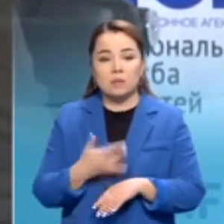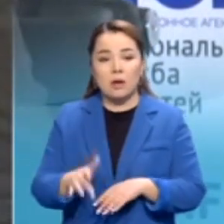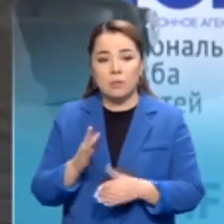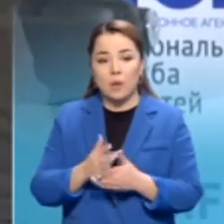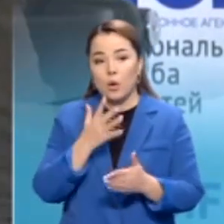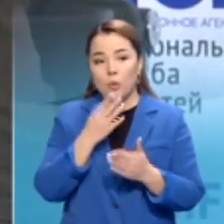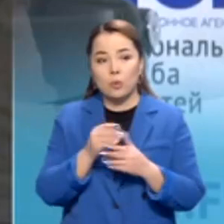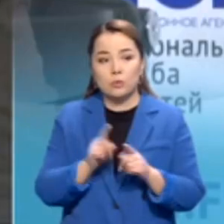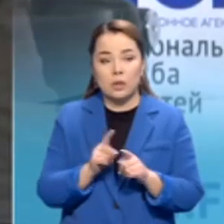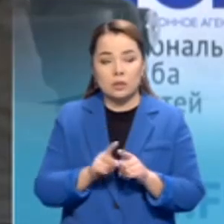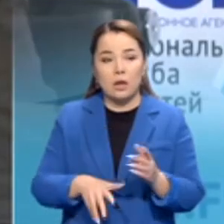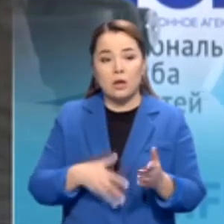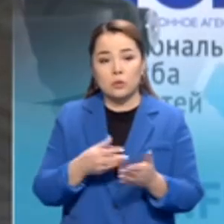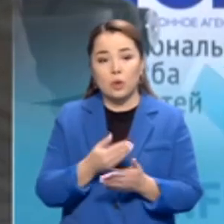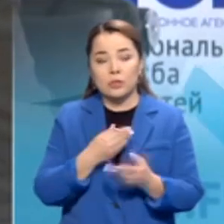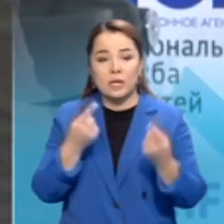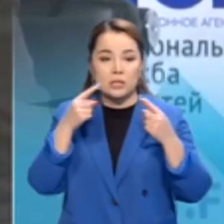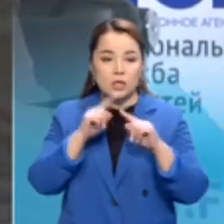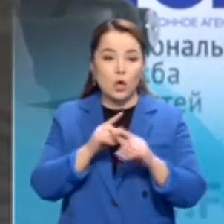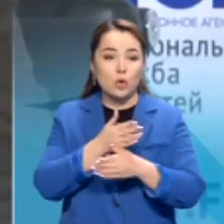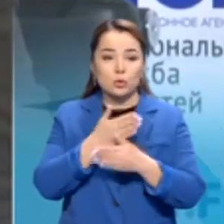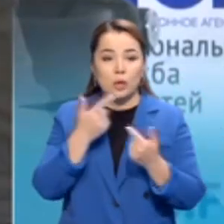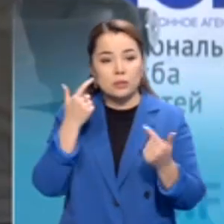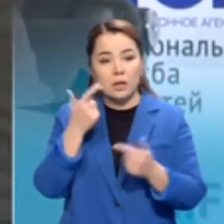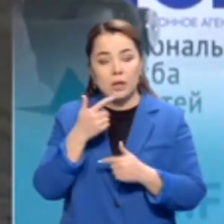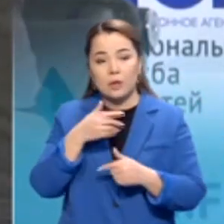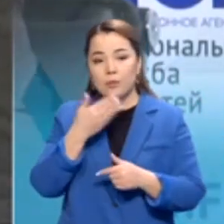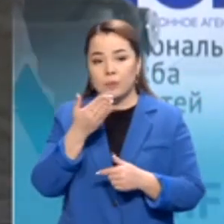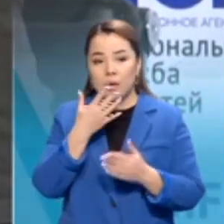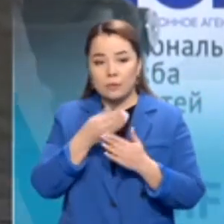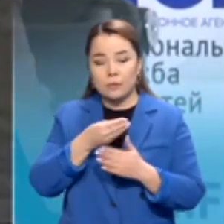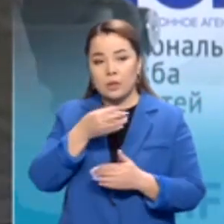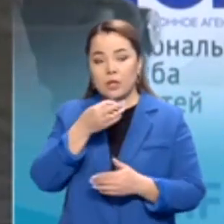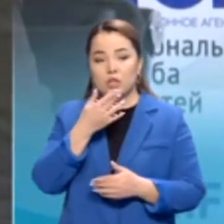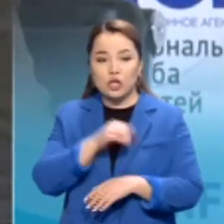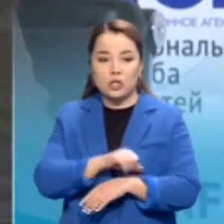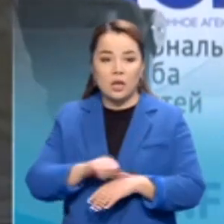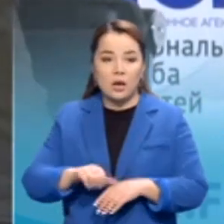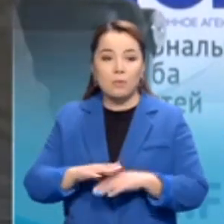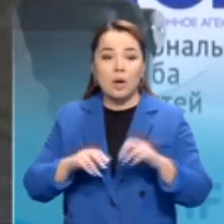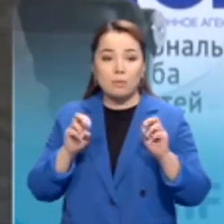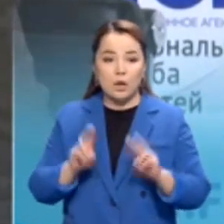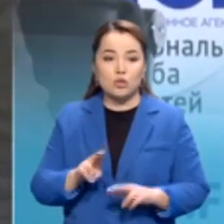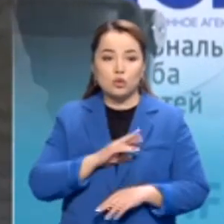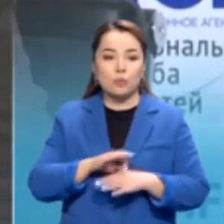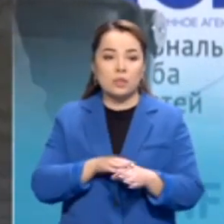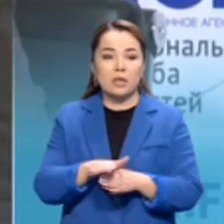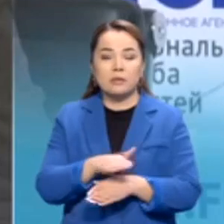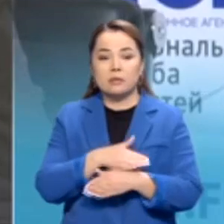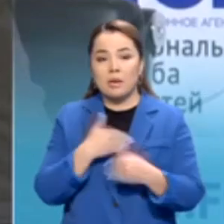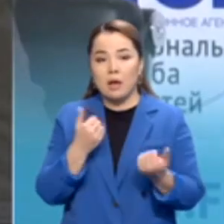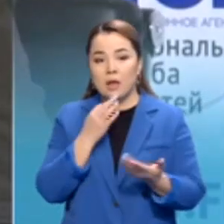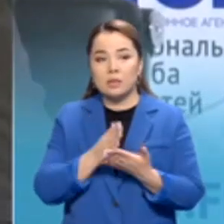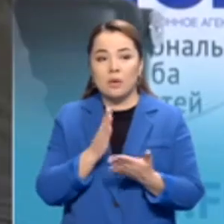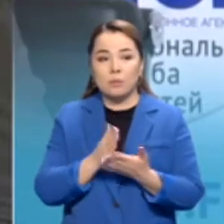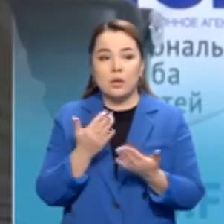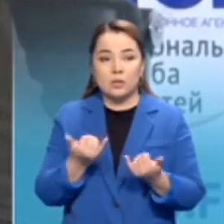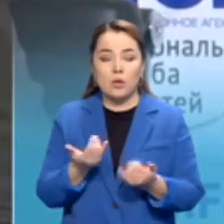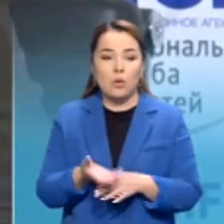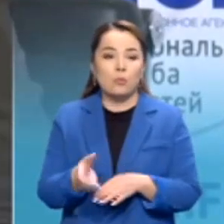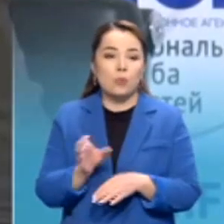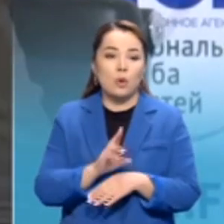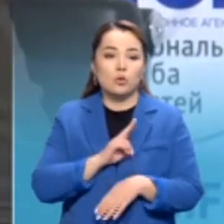Оны өзімізде шығарайық десек технология жоқ. Білікті шетелдік мамандар бізбен жұмыс істегісі келмейді. Әуе компанияларына жүктелген жұмыс